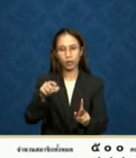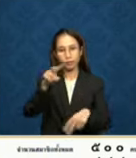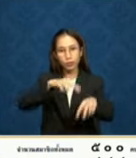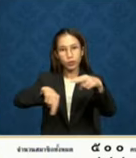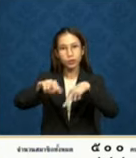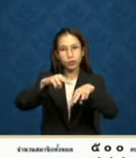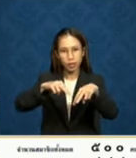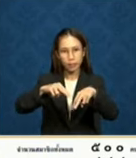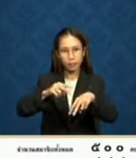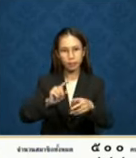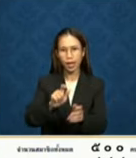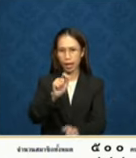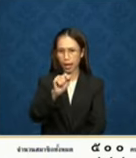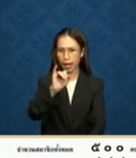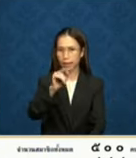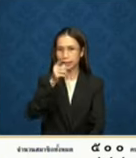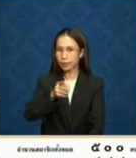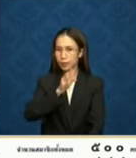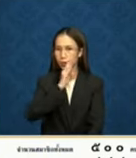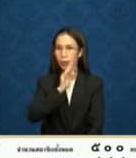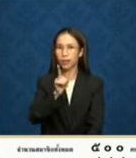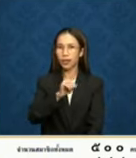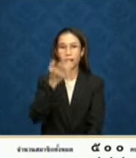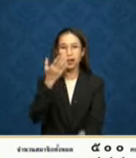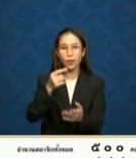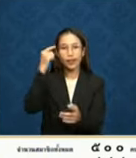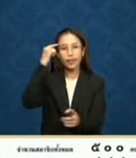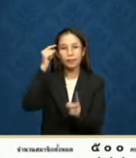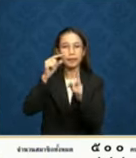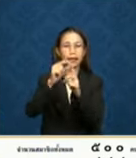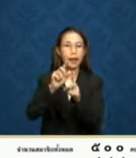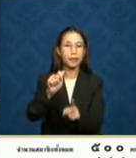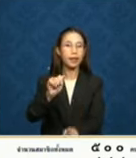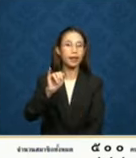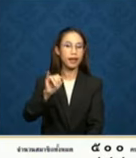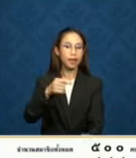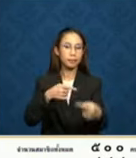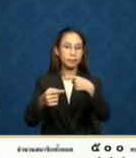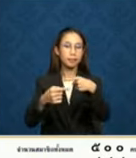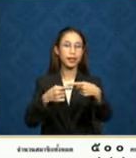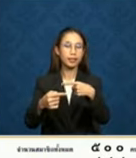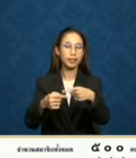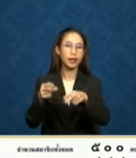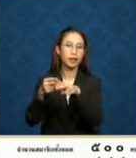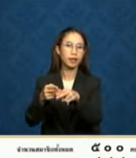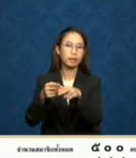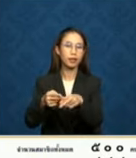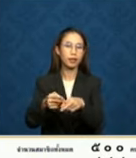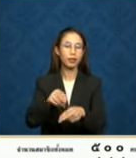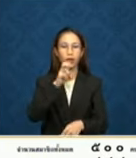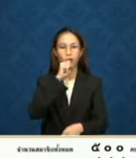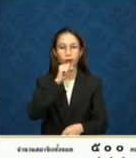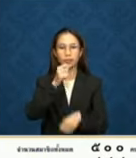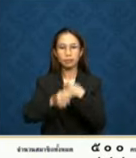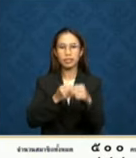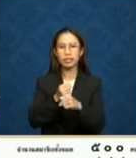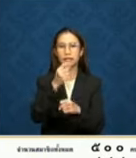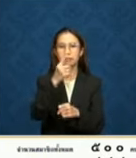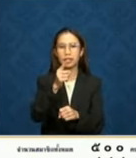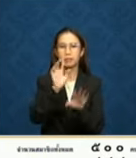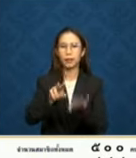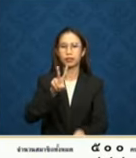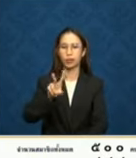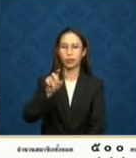เลยครับวาอนนี้ม AIรงหรเป่าหรอวเป็แ่ keyword based chatbotซึงจ ไป subscription เอาปี 1 ไมถึง 2 แนคร